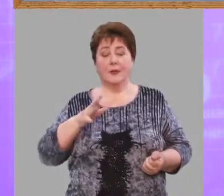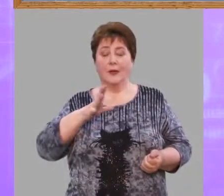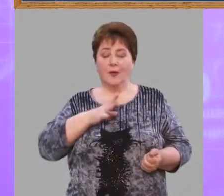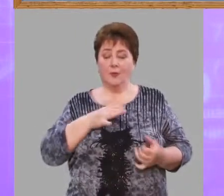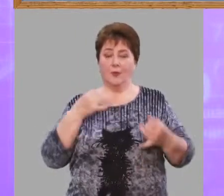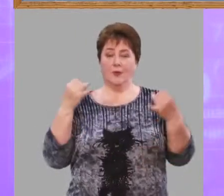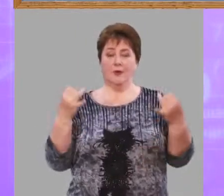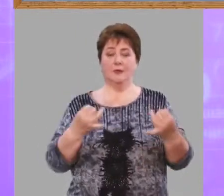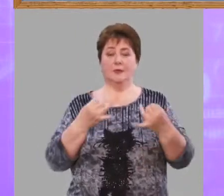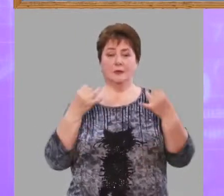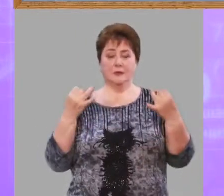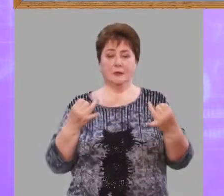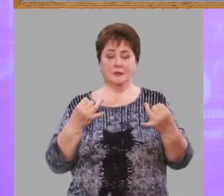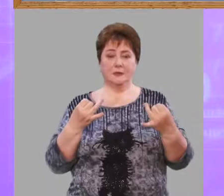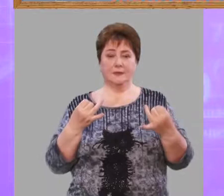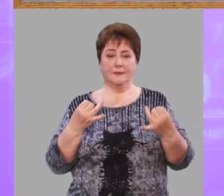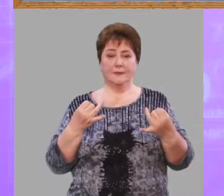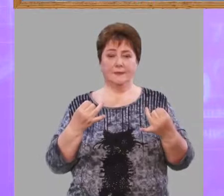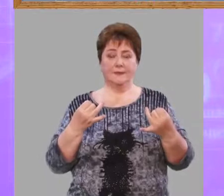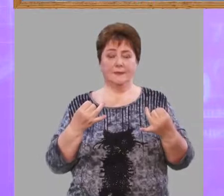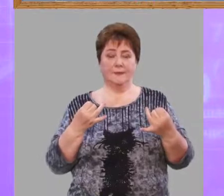Было интересно.